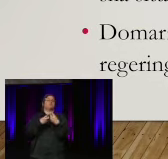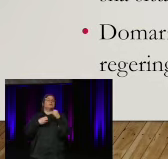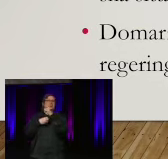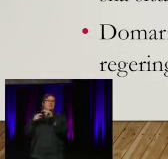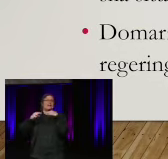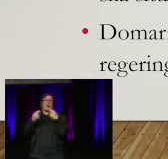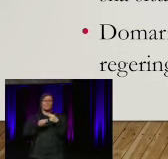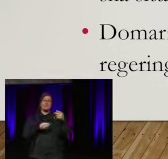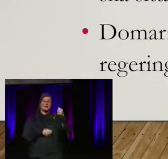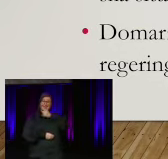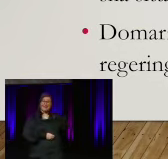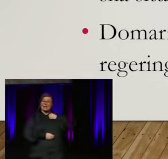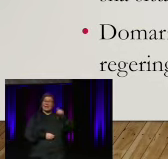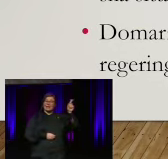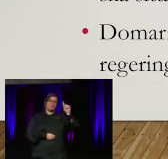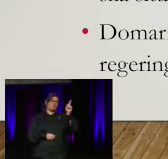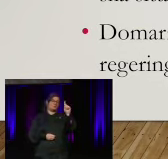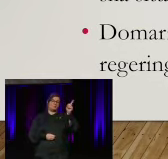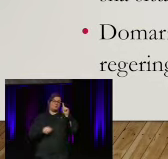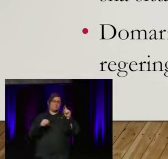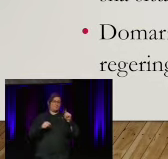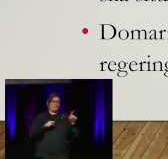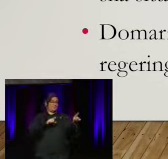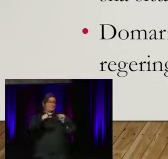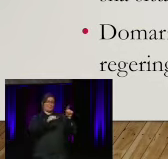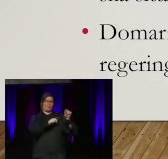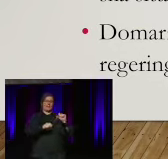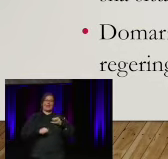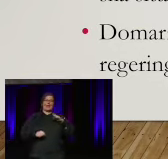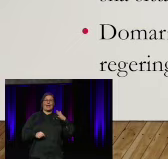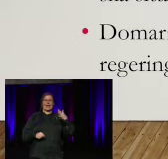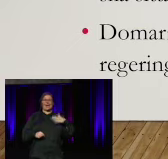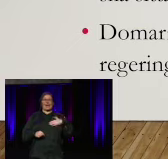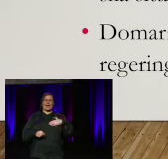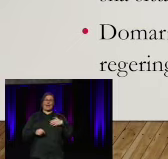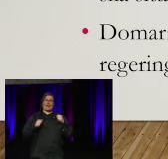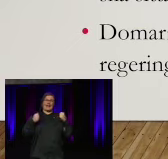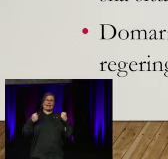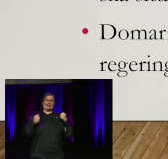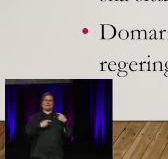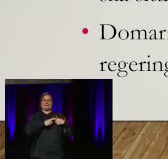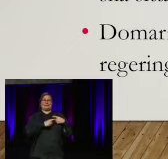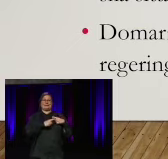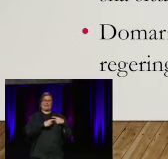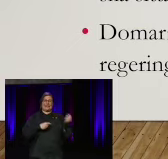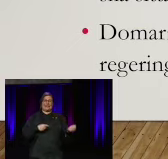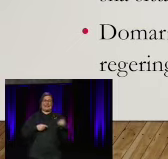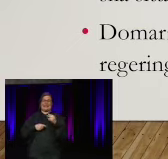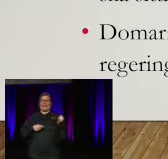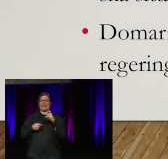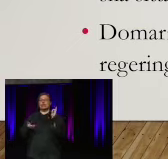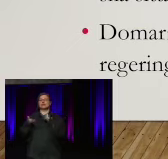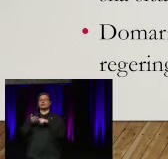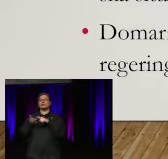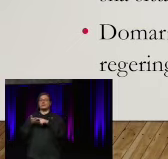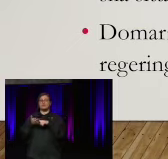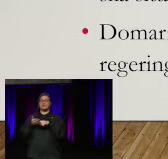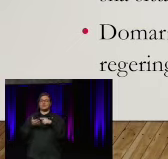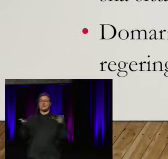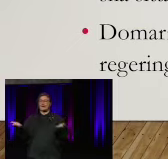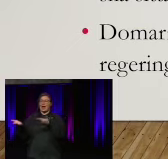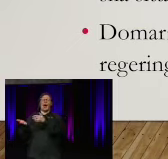ska inte tillsätta sina hejdukar i den här domarnämnden och få de förslag på domare som